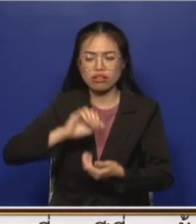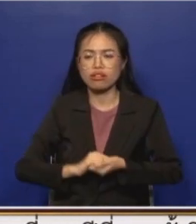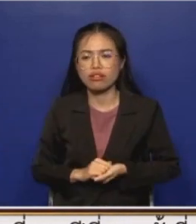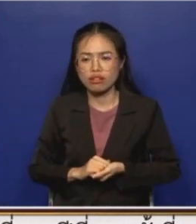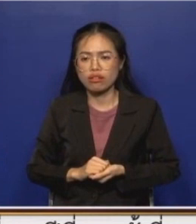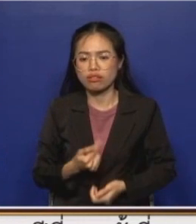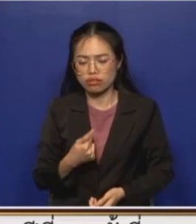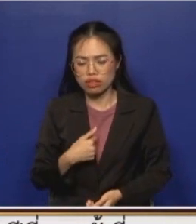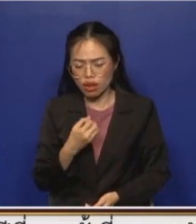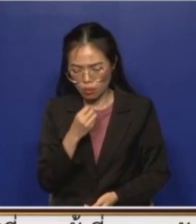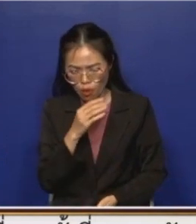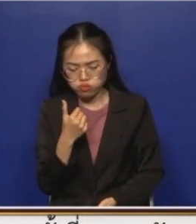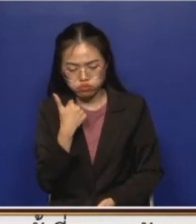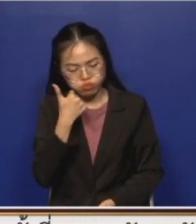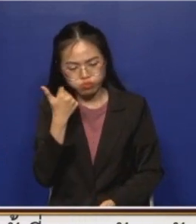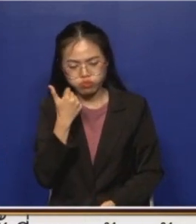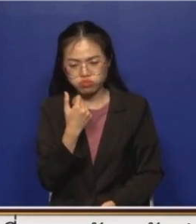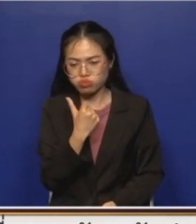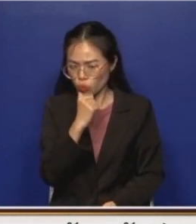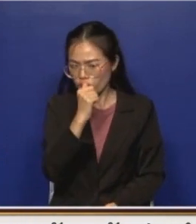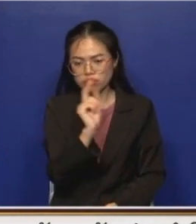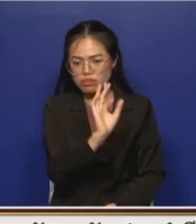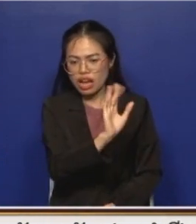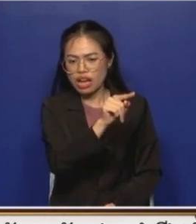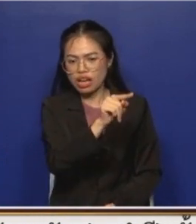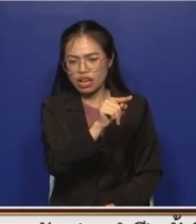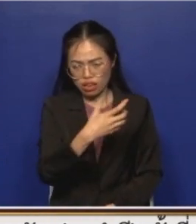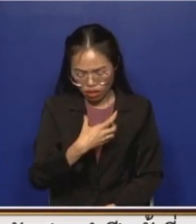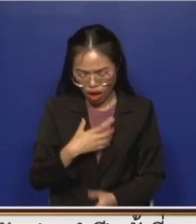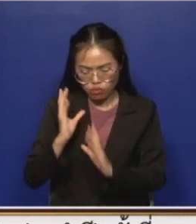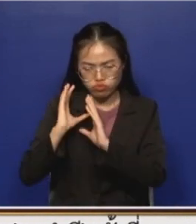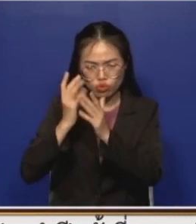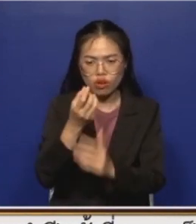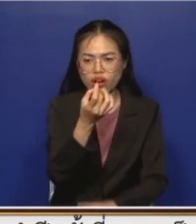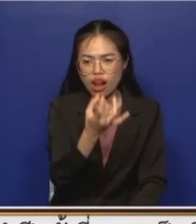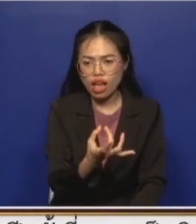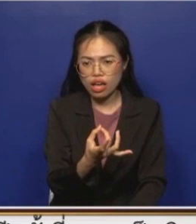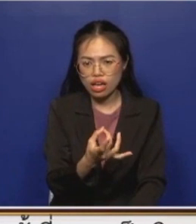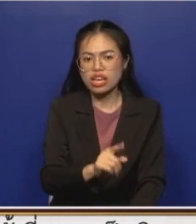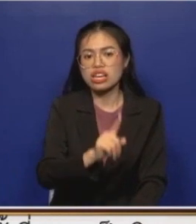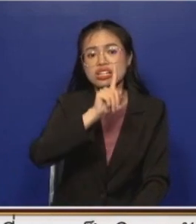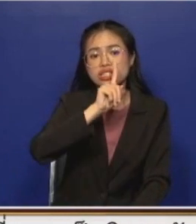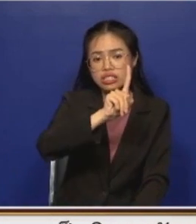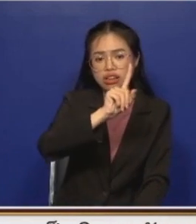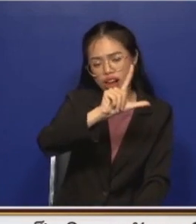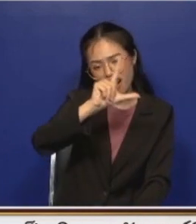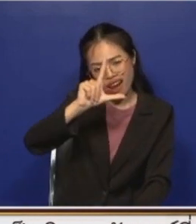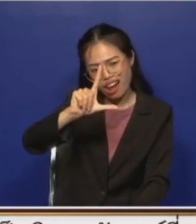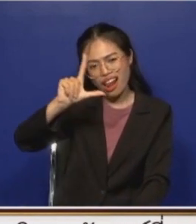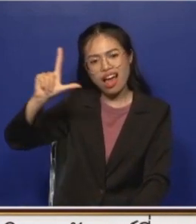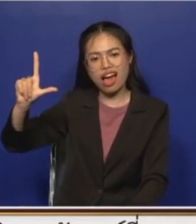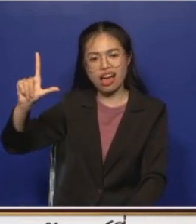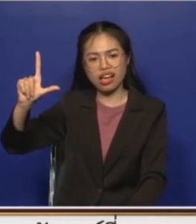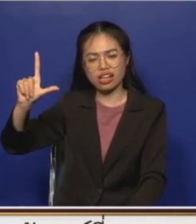900,000,000,000ให้แจกให้ประชาชนประโยคที่ผมพูดคือเงินภาษีเป็นของเขาคืนเขาไป